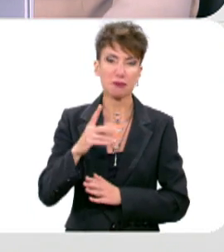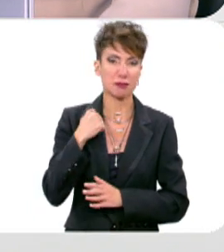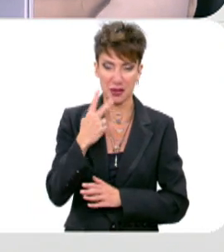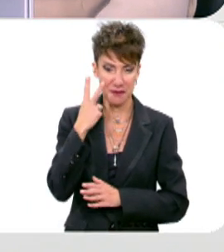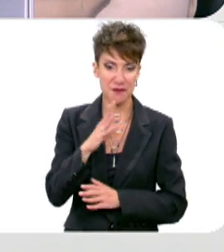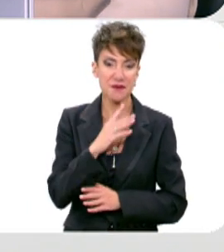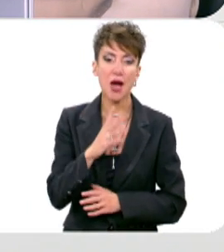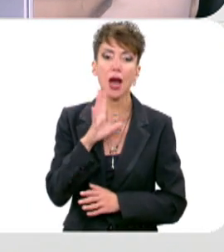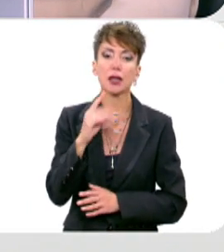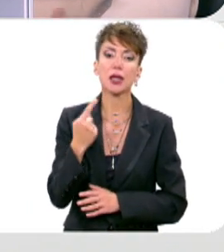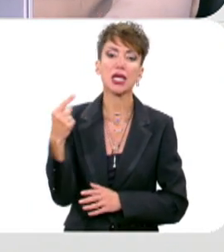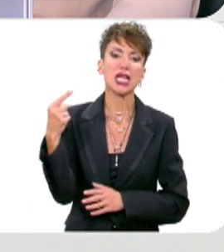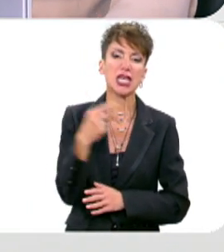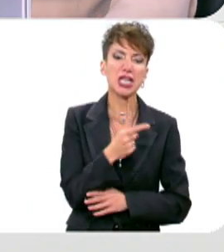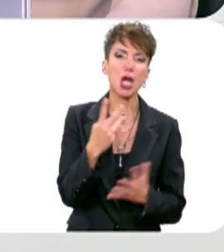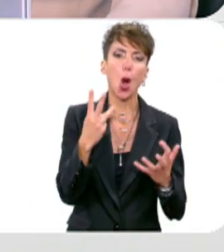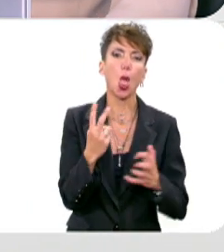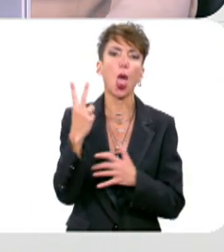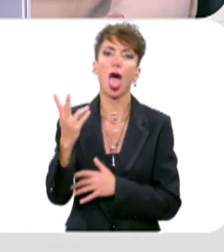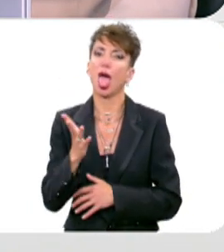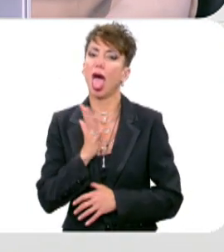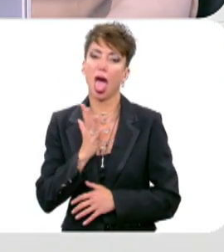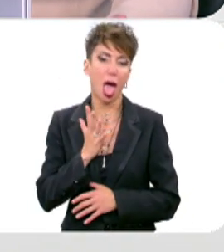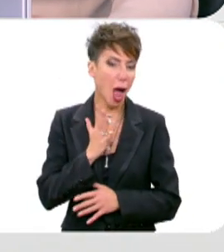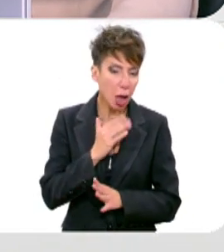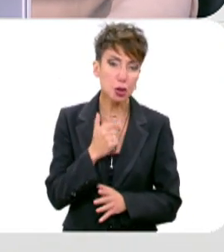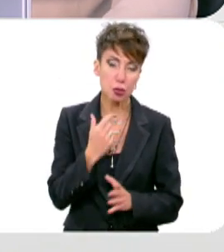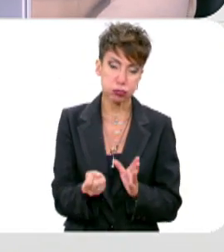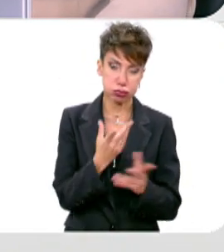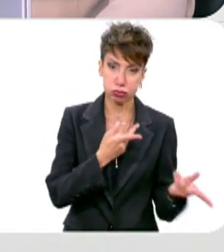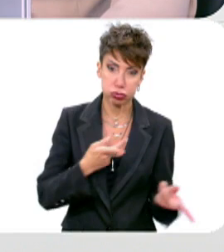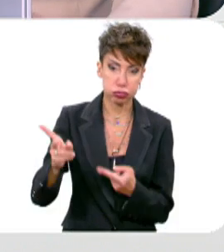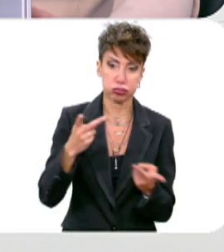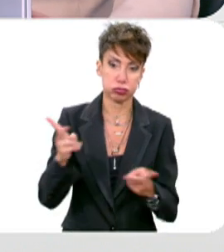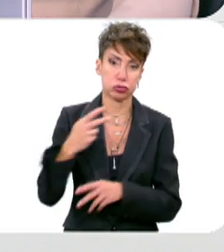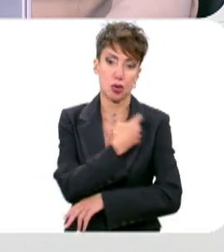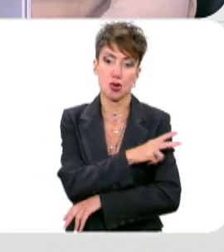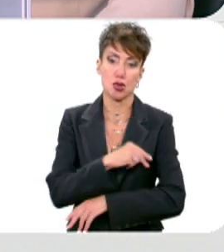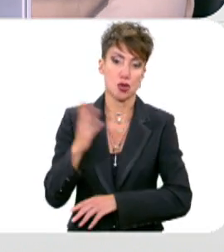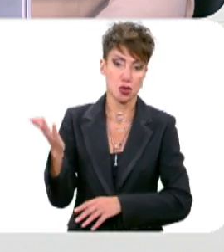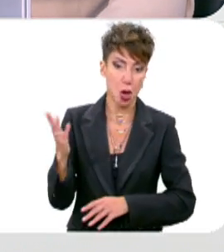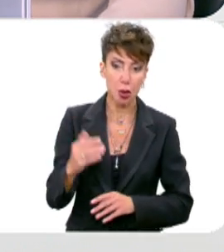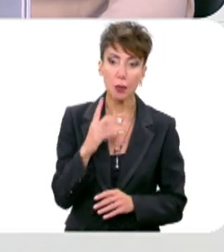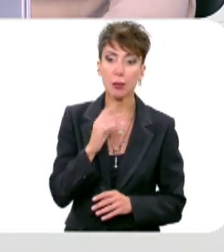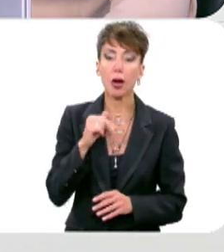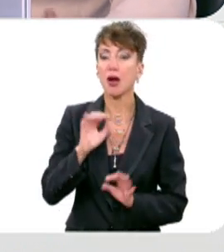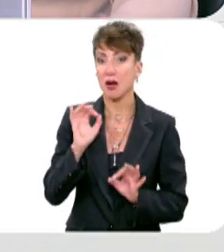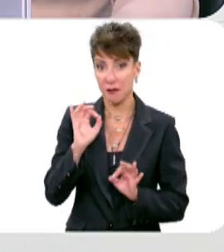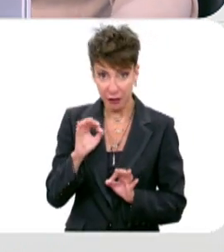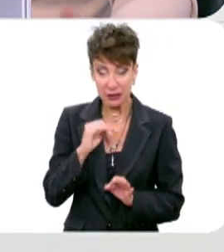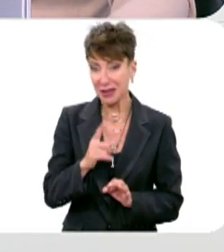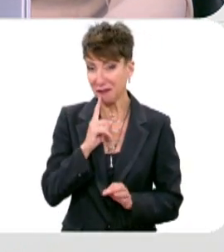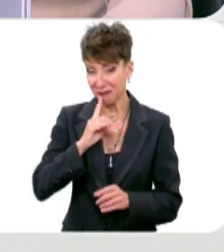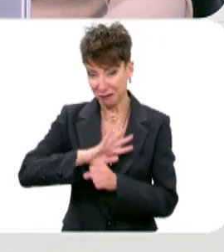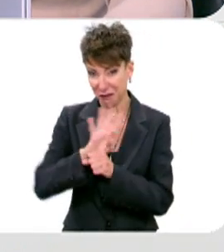εισαγωγές νέων ασθενών σε νοσοκομεία οι οποίες ανήλθαν σε 1082 ε συνολικά τα κρούσματα της υπο παραλλαγής